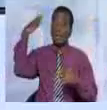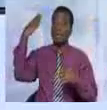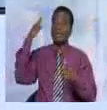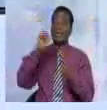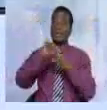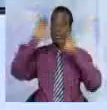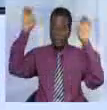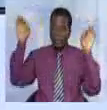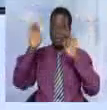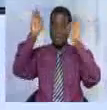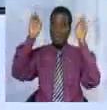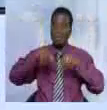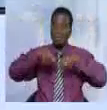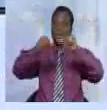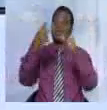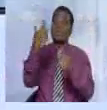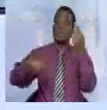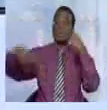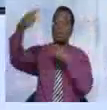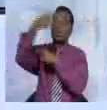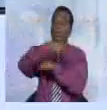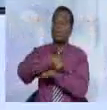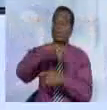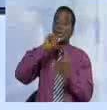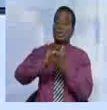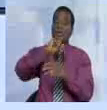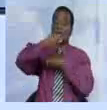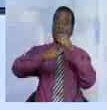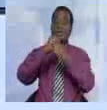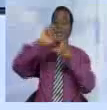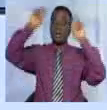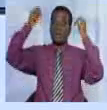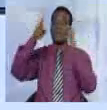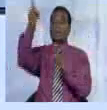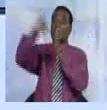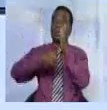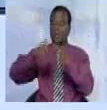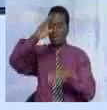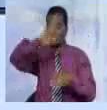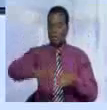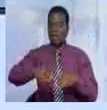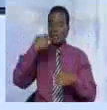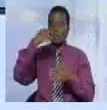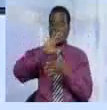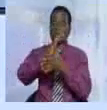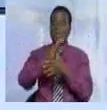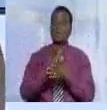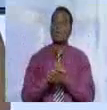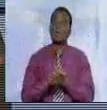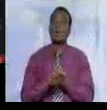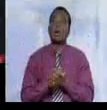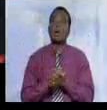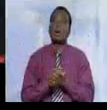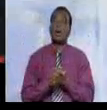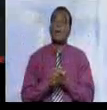Ce festival va durer 3 jours et cette année le thème est « Les droits de l'enfant ». Franck Ouadio pour plus de